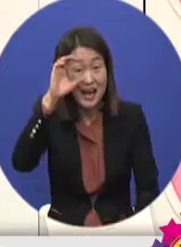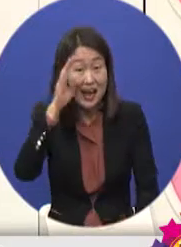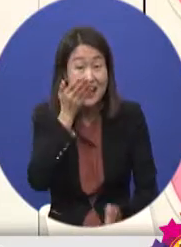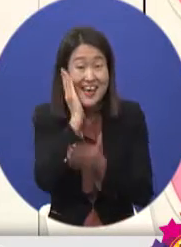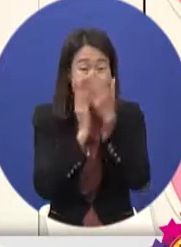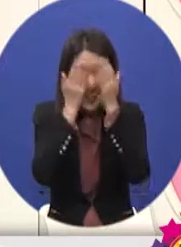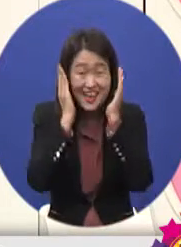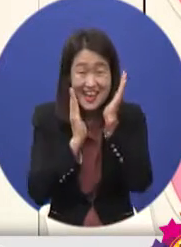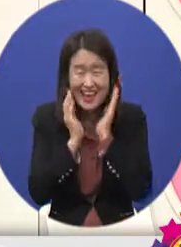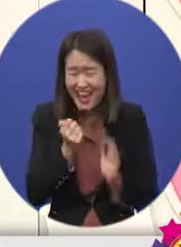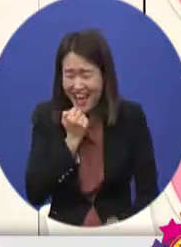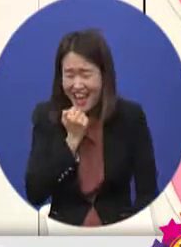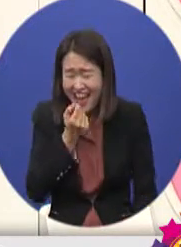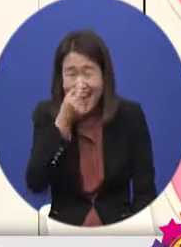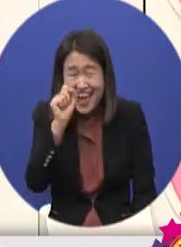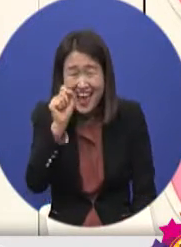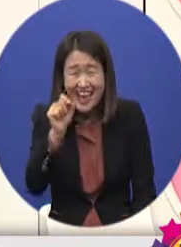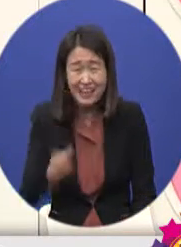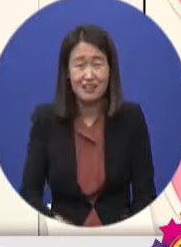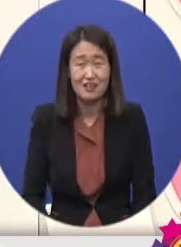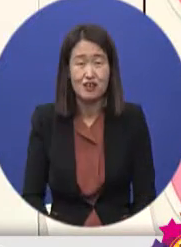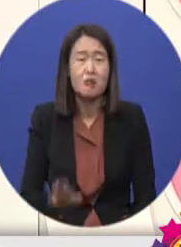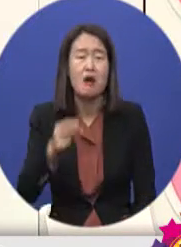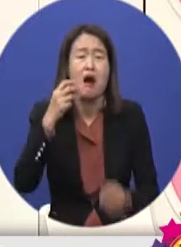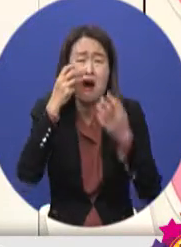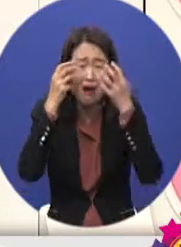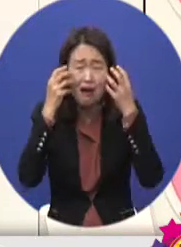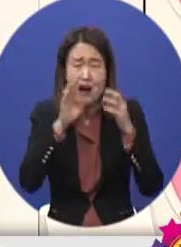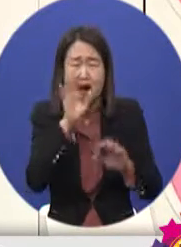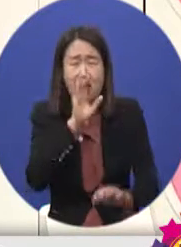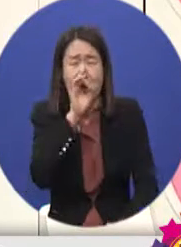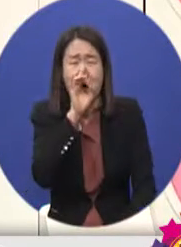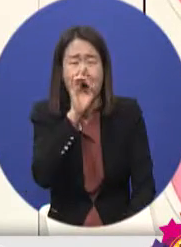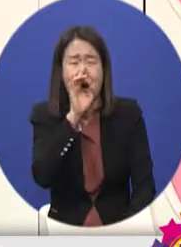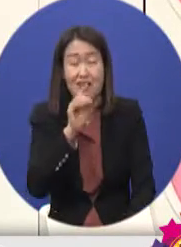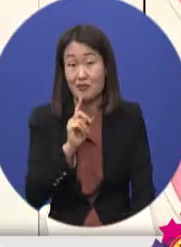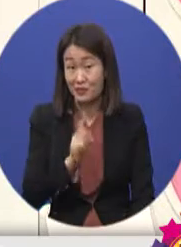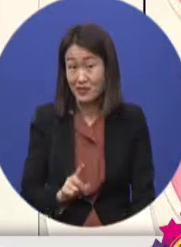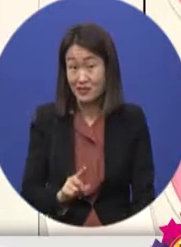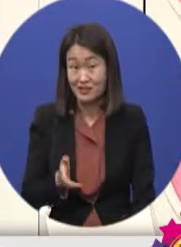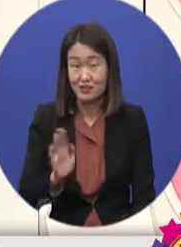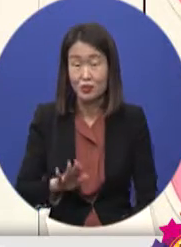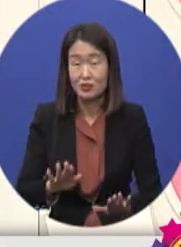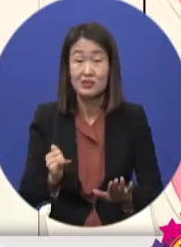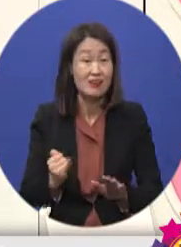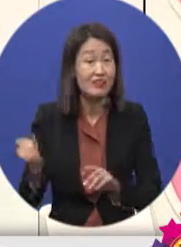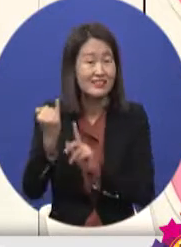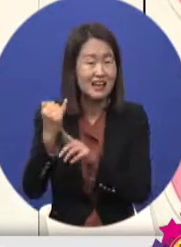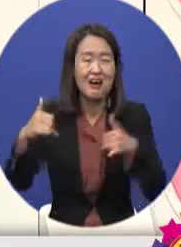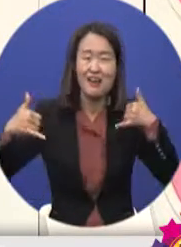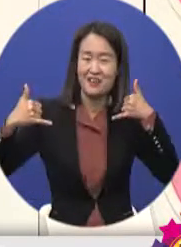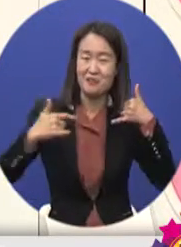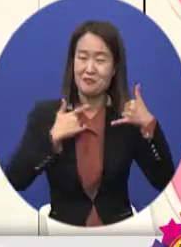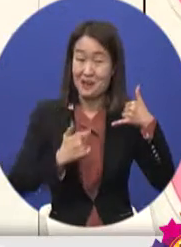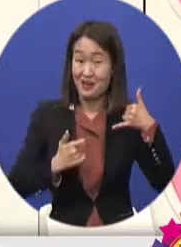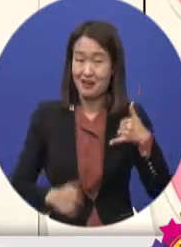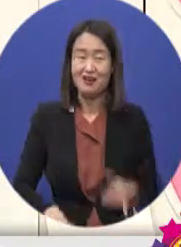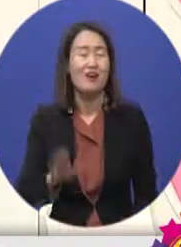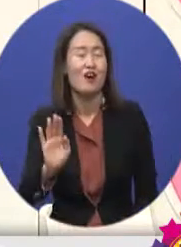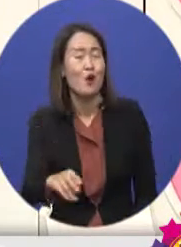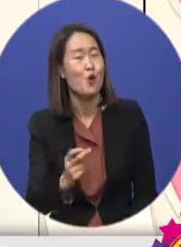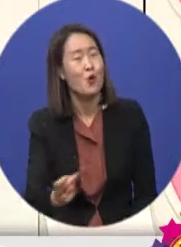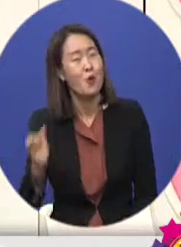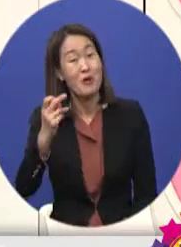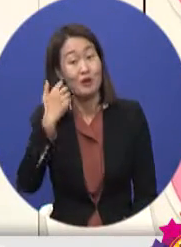막 우리가 웃겼더니 예, 여기 주름 생기니까 안 돼. 그런데 그 언니하고 오늘 통화가 됐는데 이제 막 니네